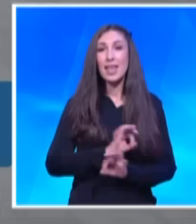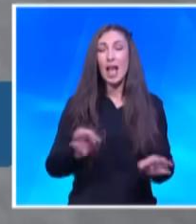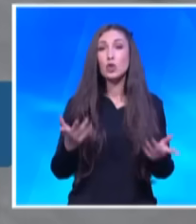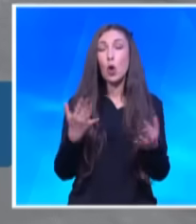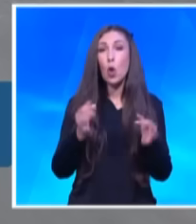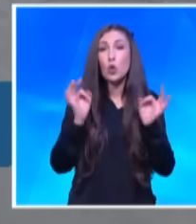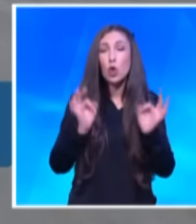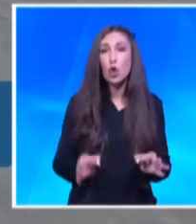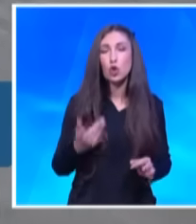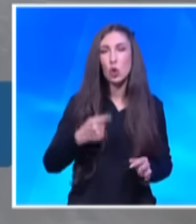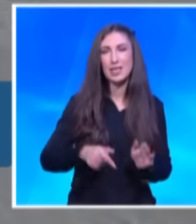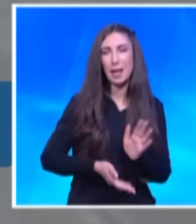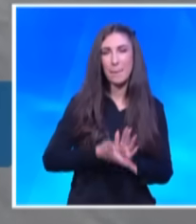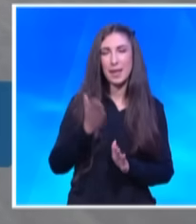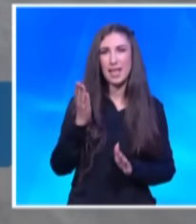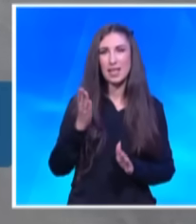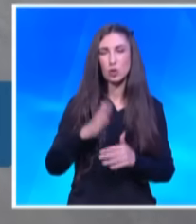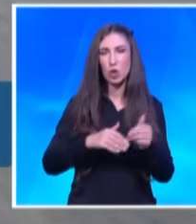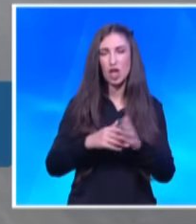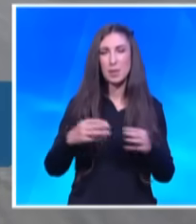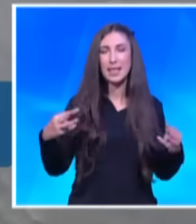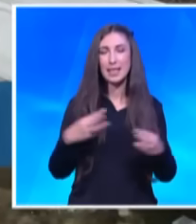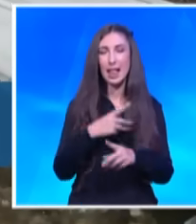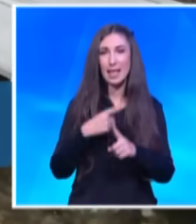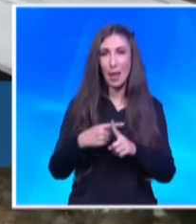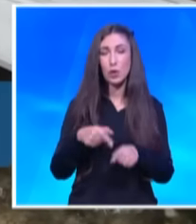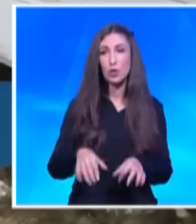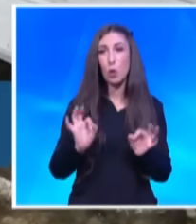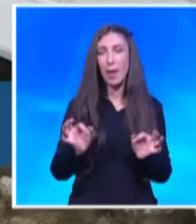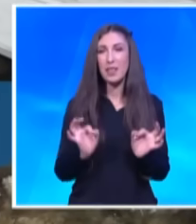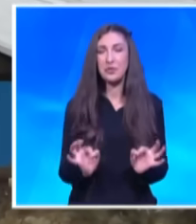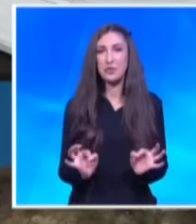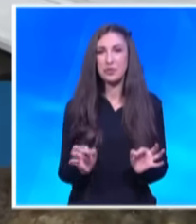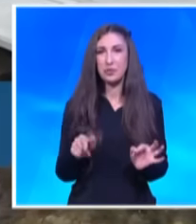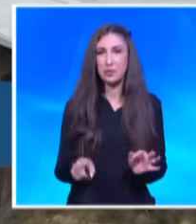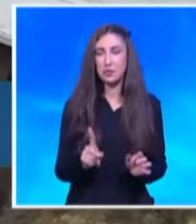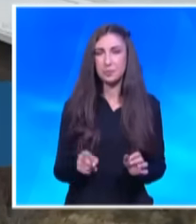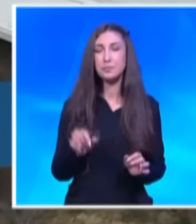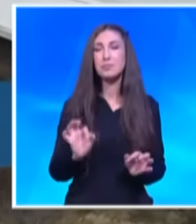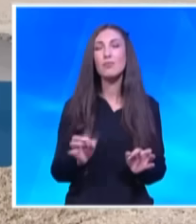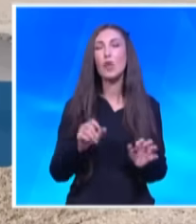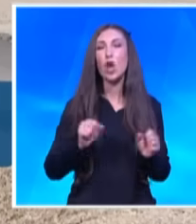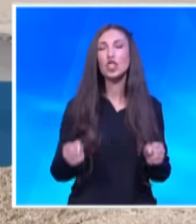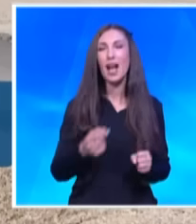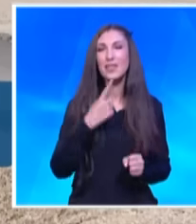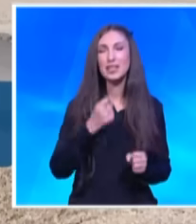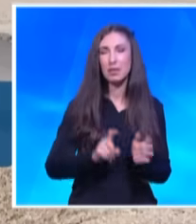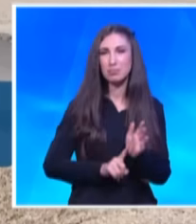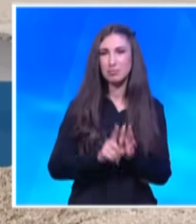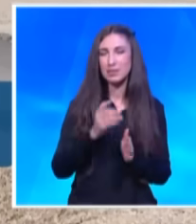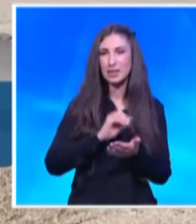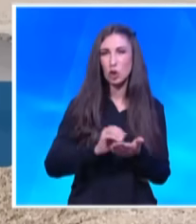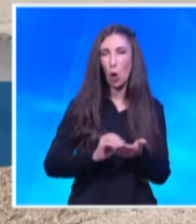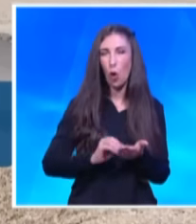колко точно ще се оскъпи строежът на магистрал Хемус, който в момента буксува. Очакванията на министъра са за индексация на договорите